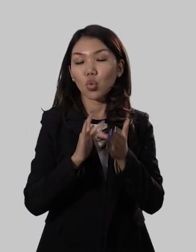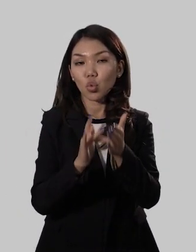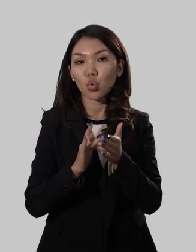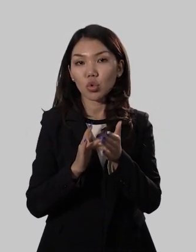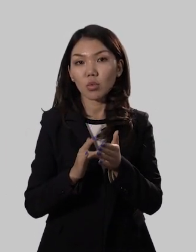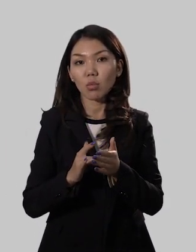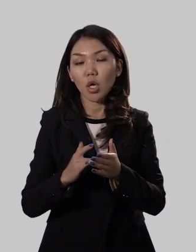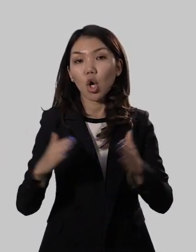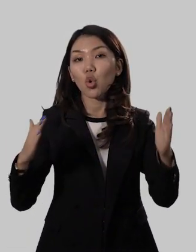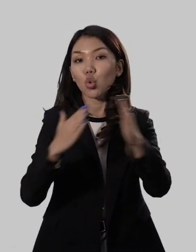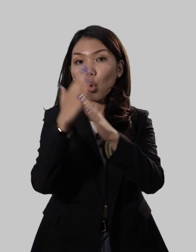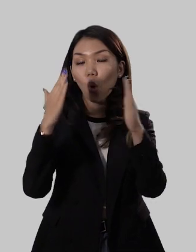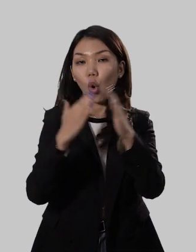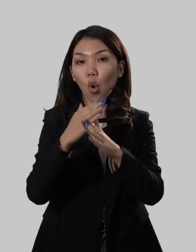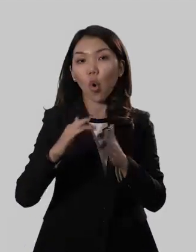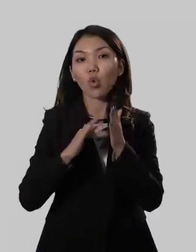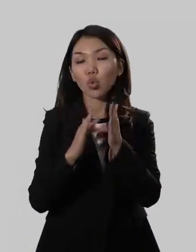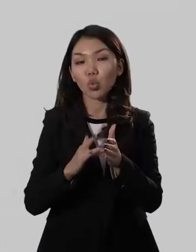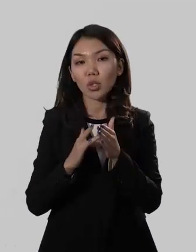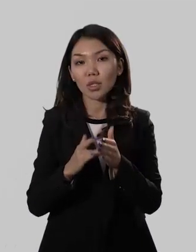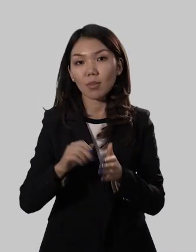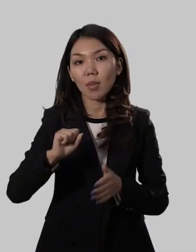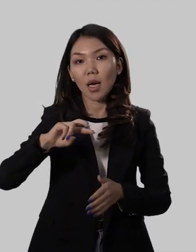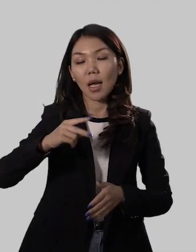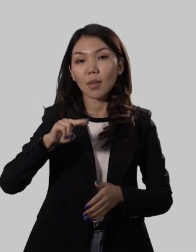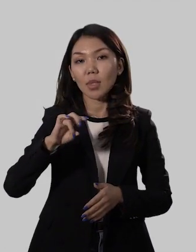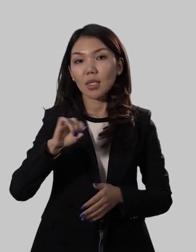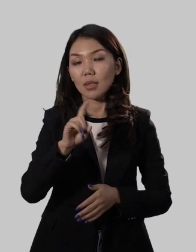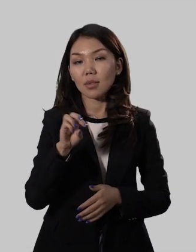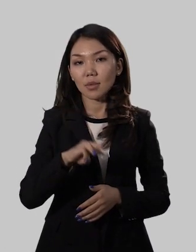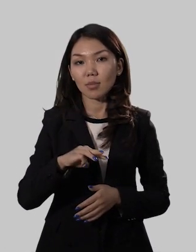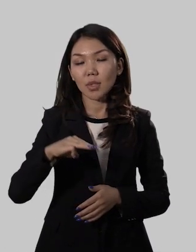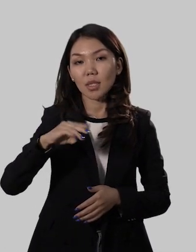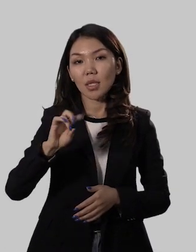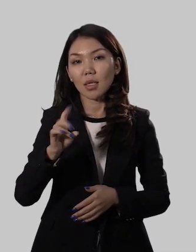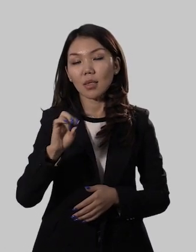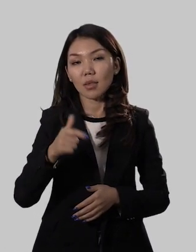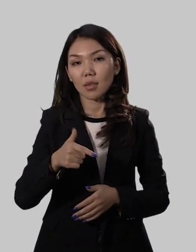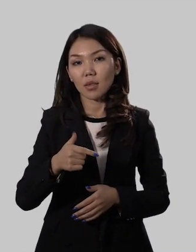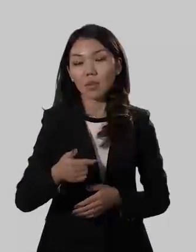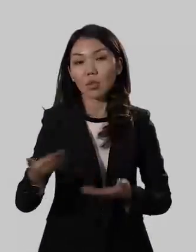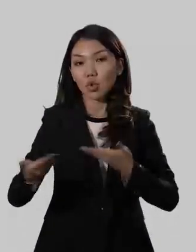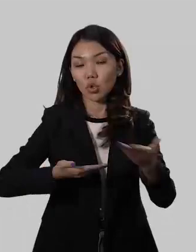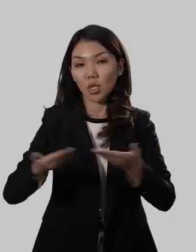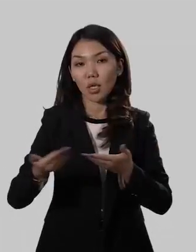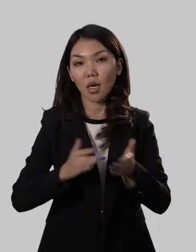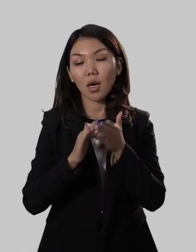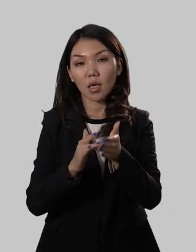Этнотуризм, тоо туризми, альпинизм, трекинг, жөө